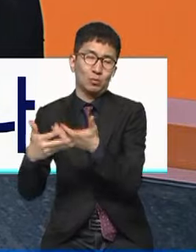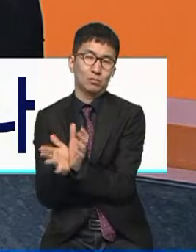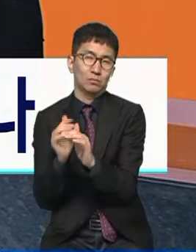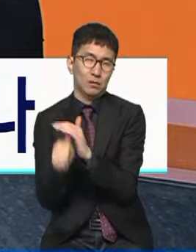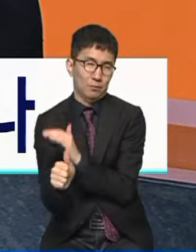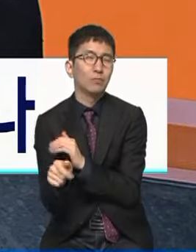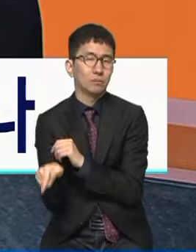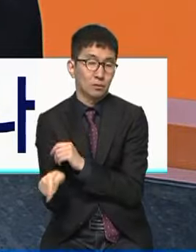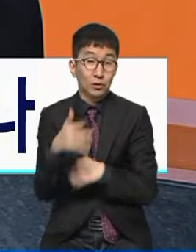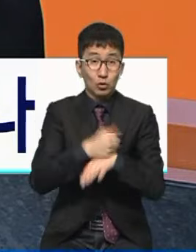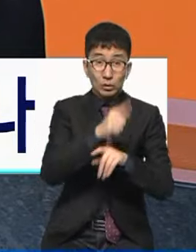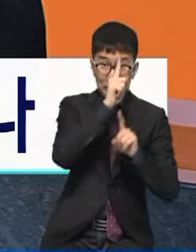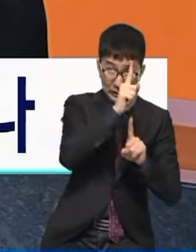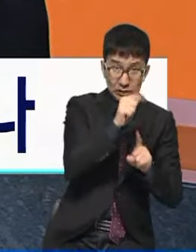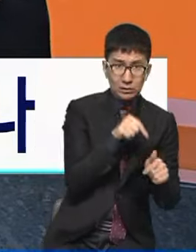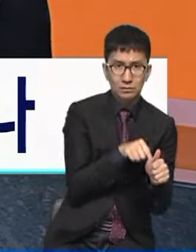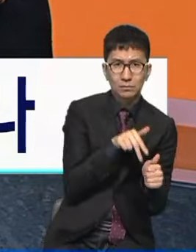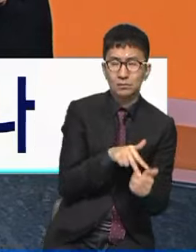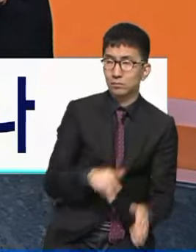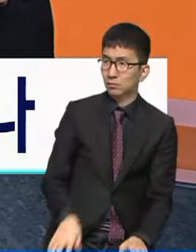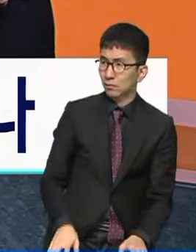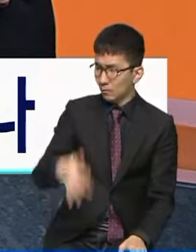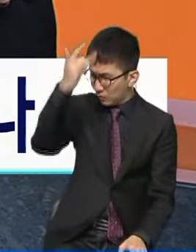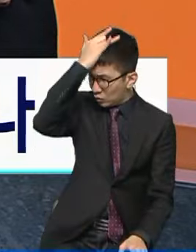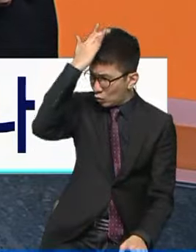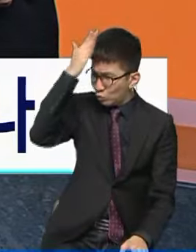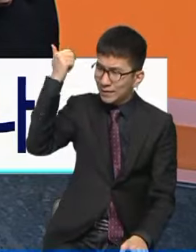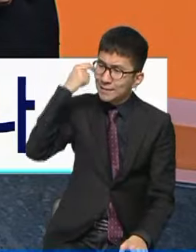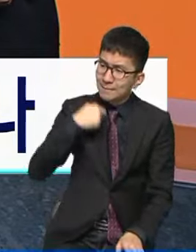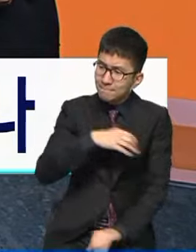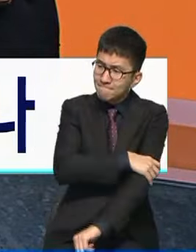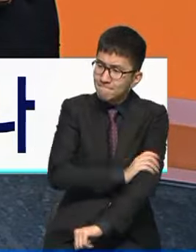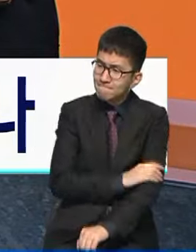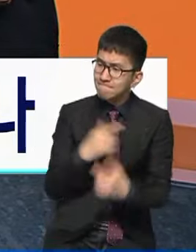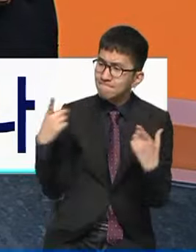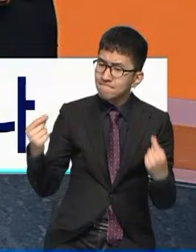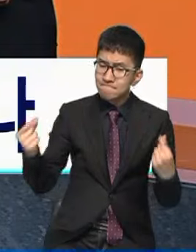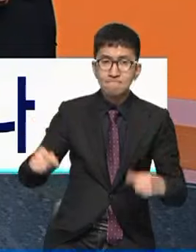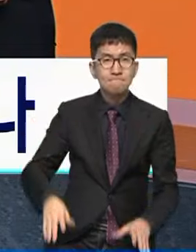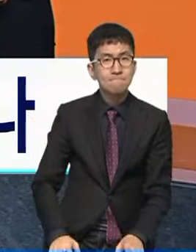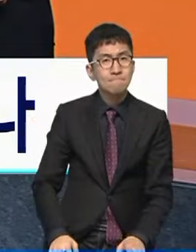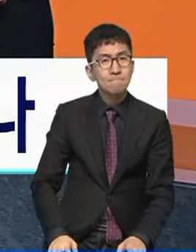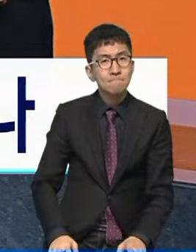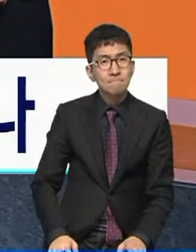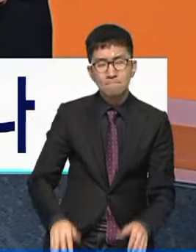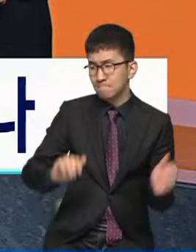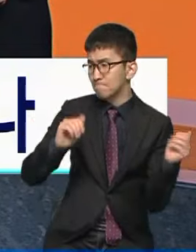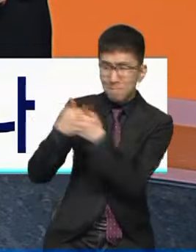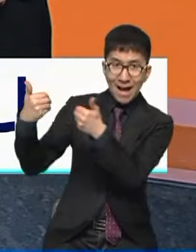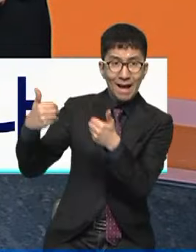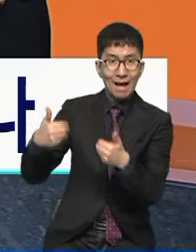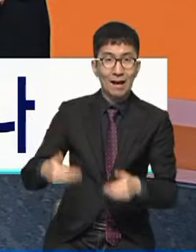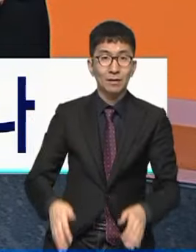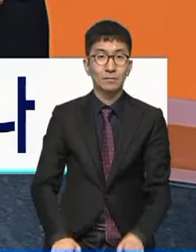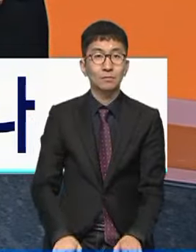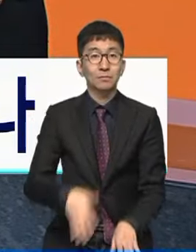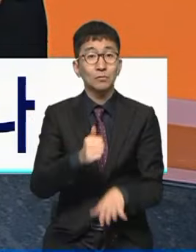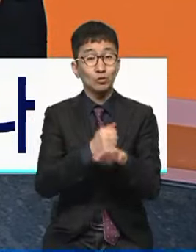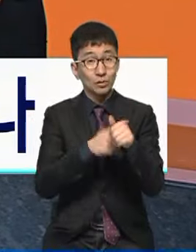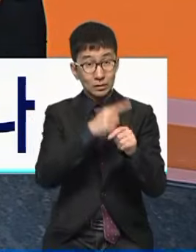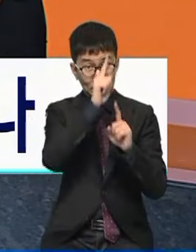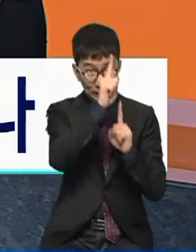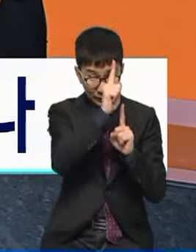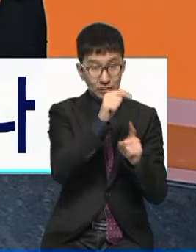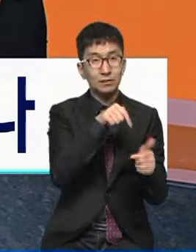하자 이낙연 공동대표 측이 전두환의 행태를 떠올리게 한다면서 강하게 반발하고 나선 겁니다. 이낙연